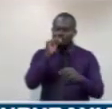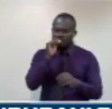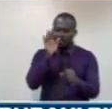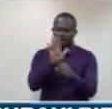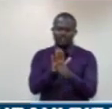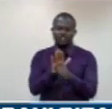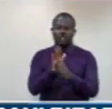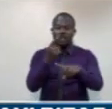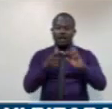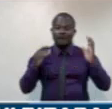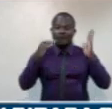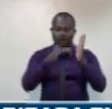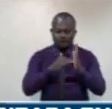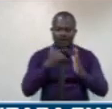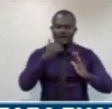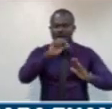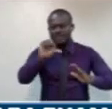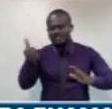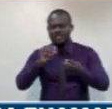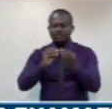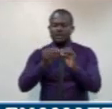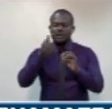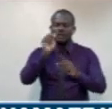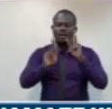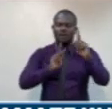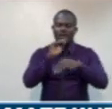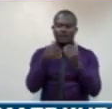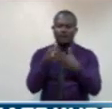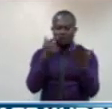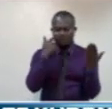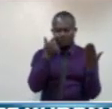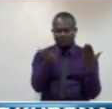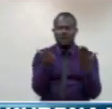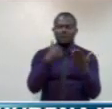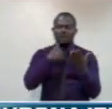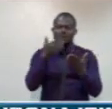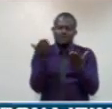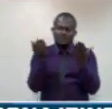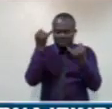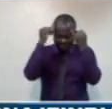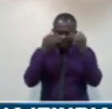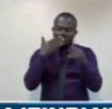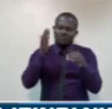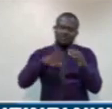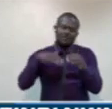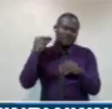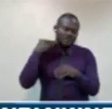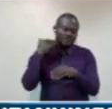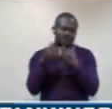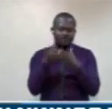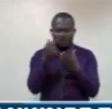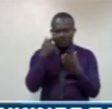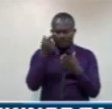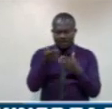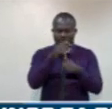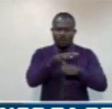akenshi. Gusa ariko hari n'iyo mibare y'abo bantu nabo usanga bagifite ya ngengabitekerezo,